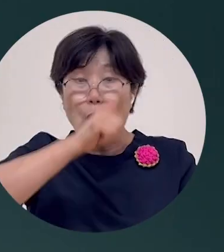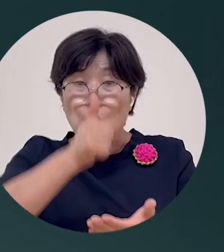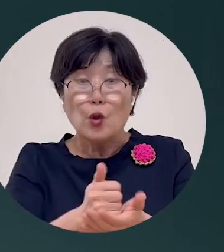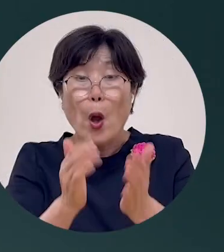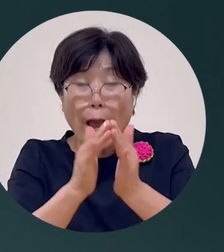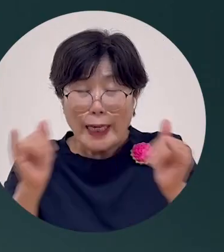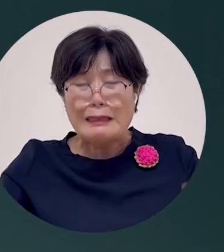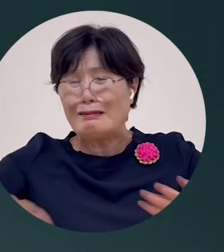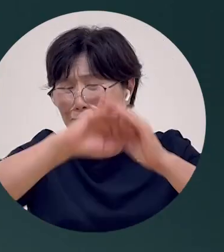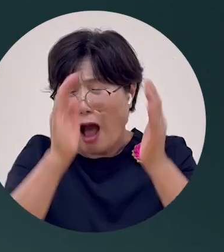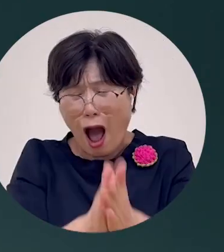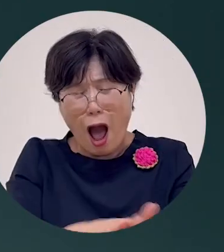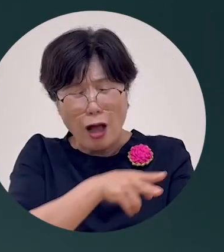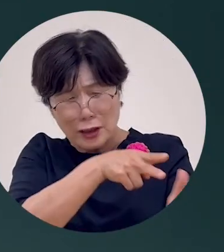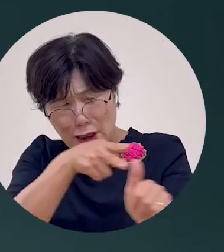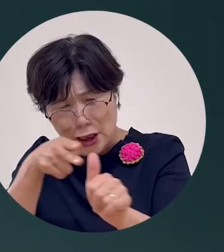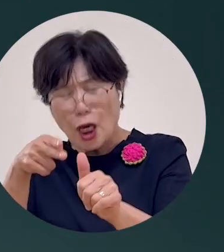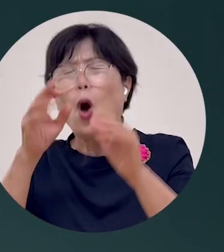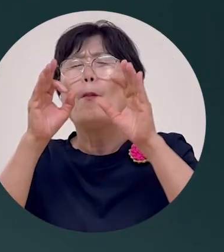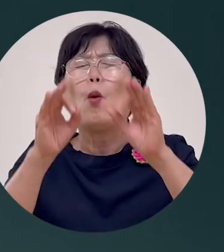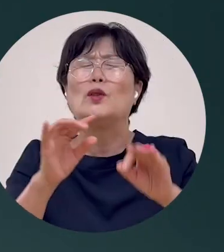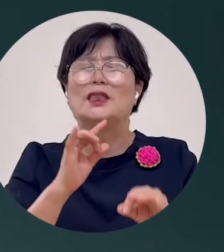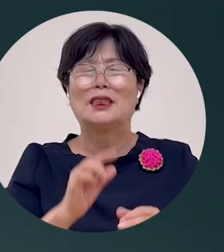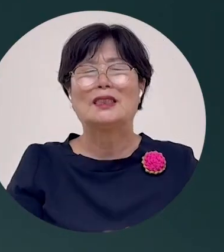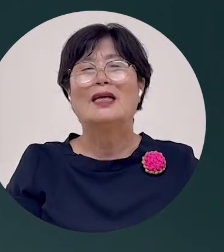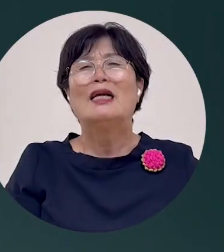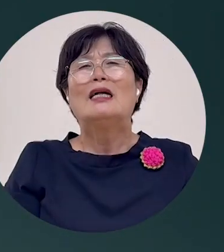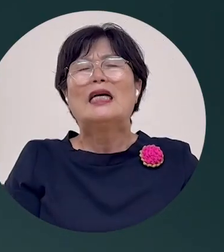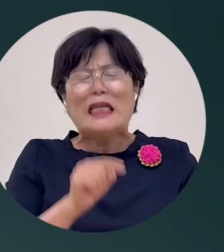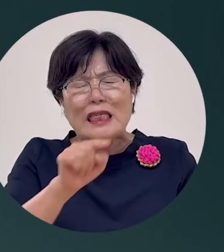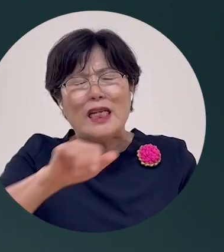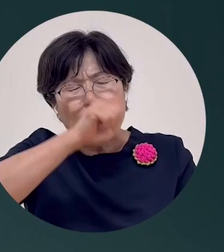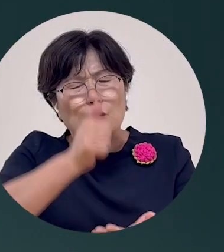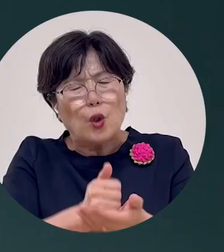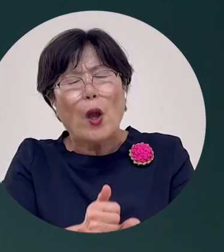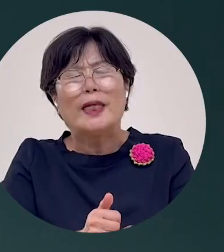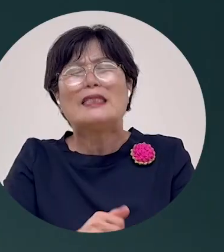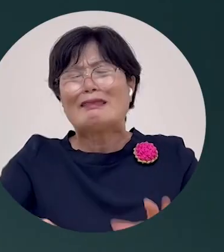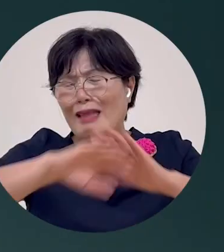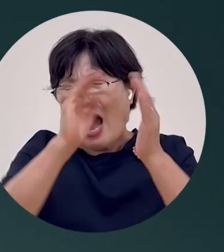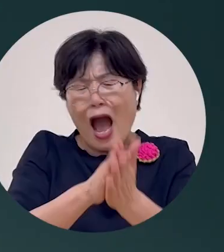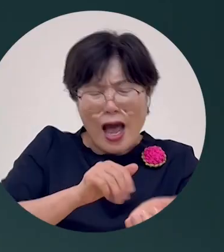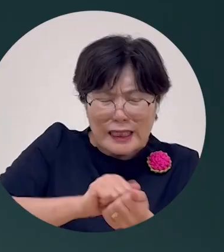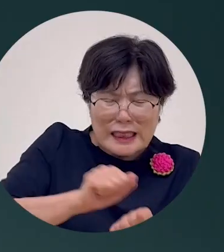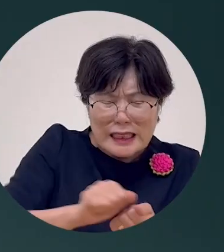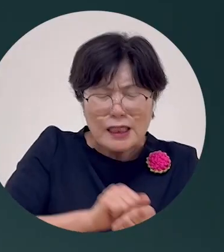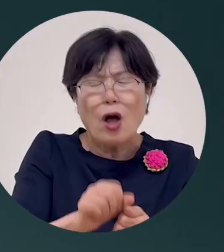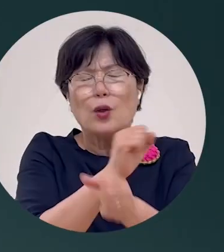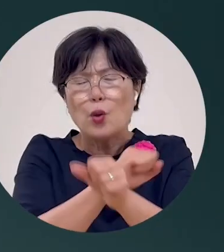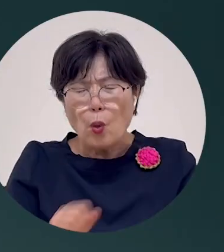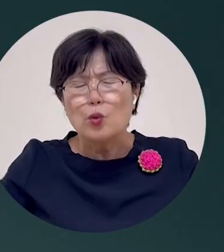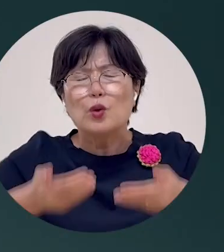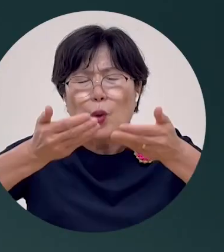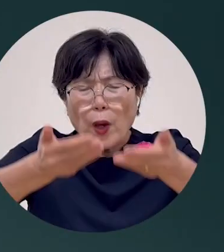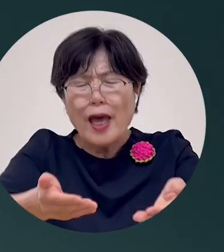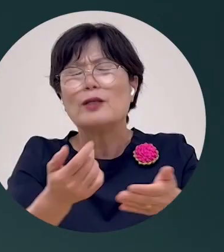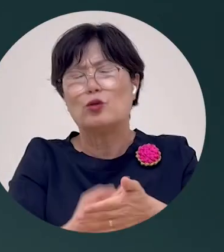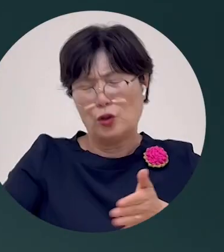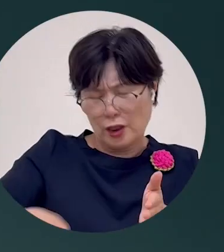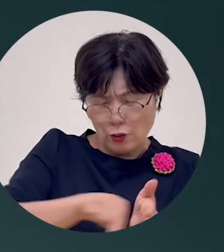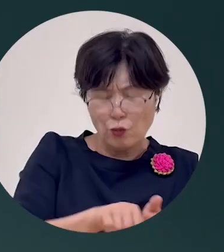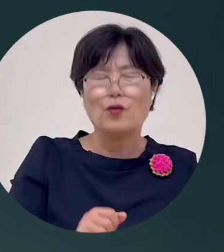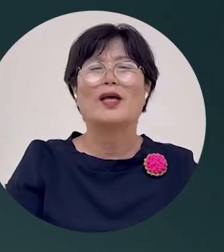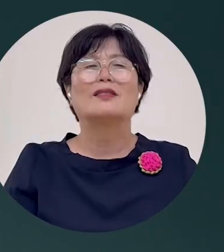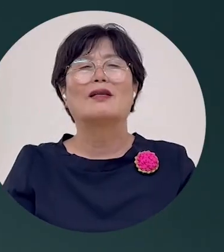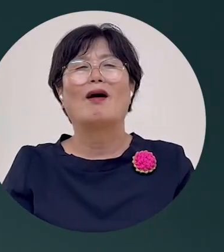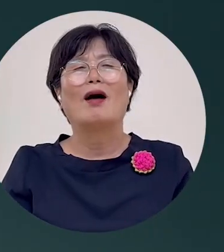죄를 하나도 남김없이 다 씻어 용서해 주시기 위해 여러분 속량의 주님으로